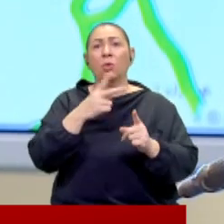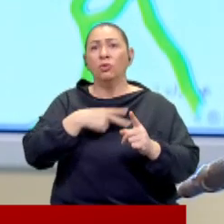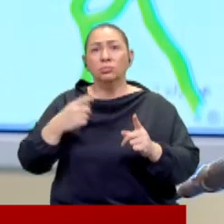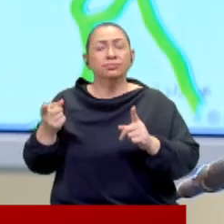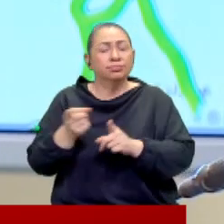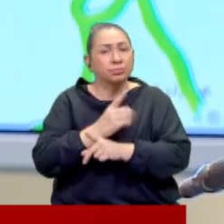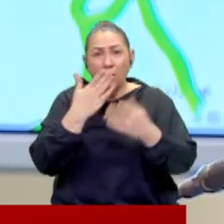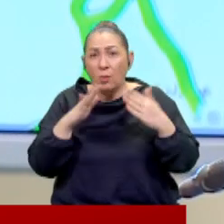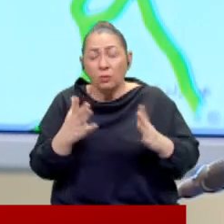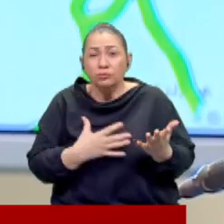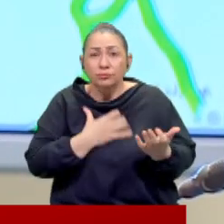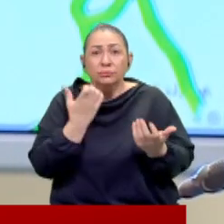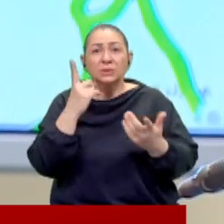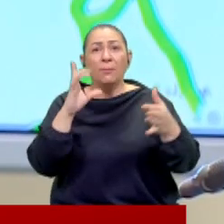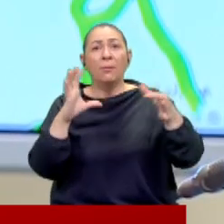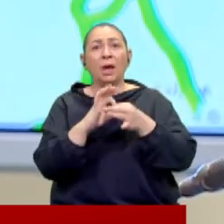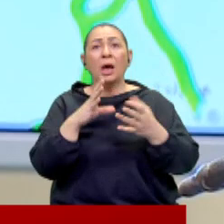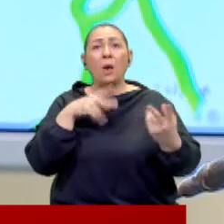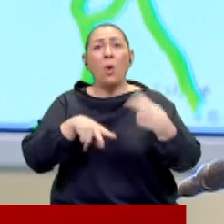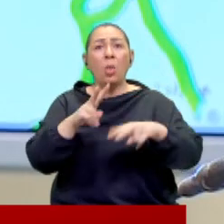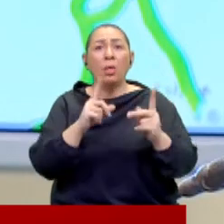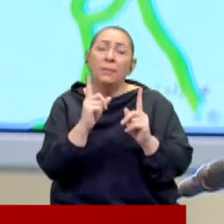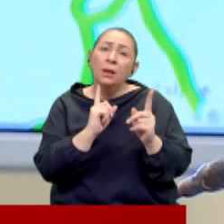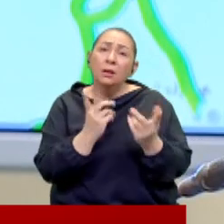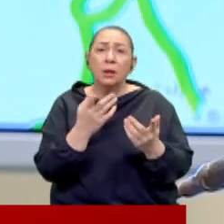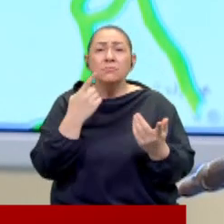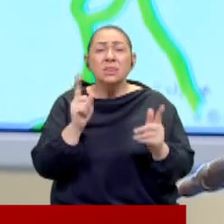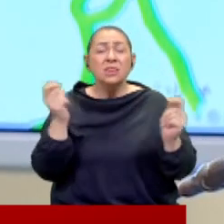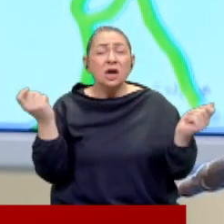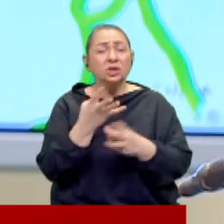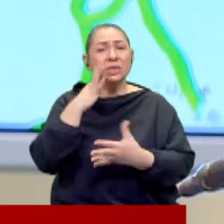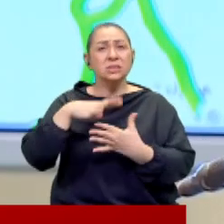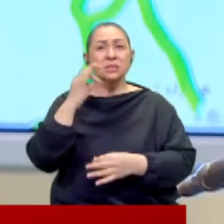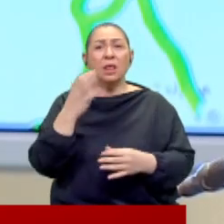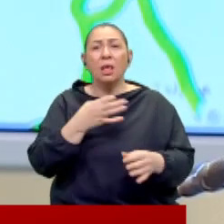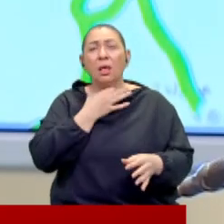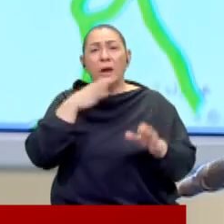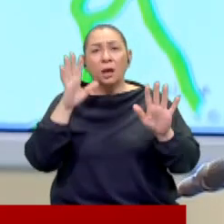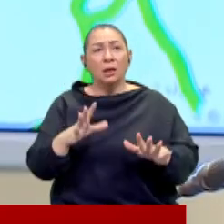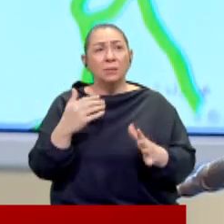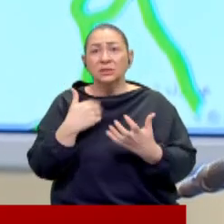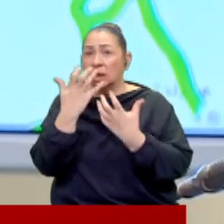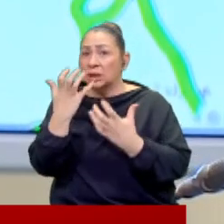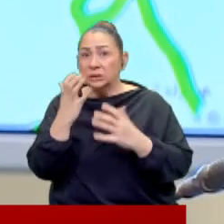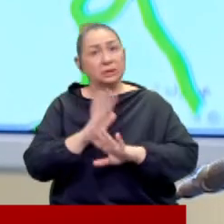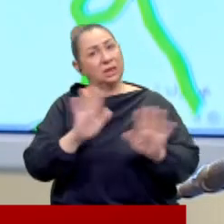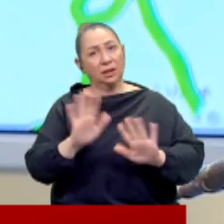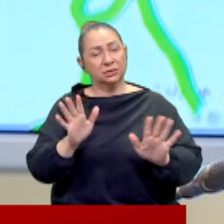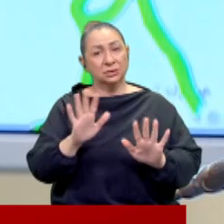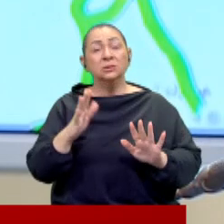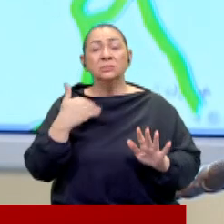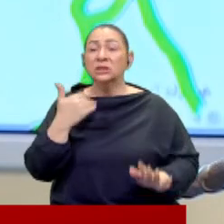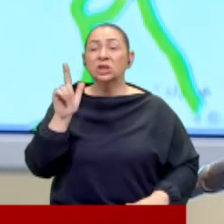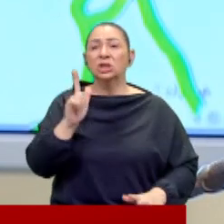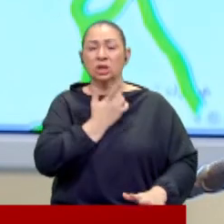Yok ne yazık ki yok Tek bağlantısı karayolu binlerce insan mağdur kaldı biz ilgisiz kalmadık size